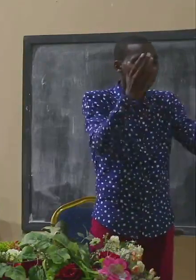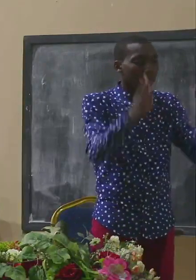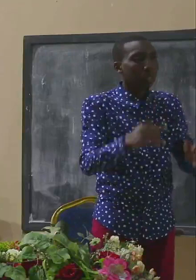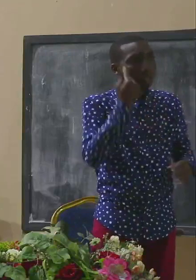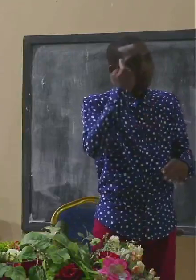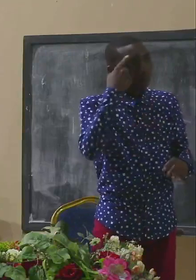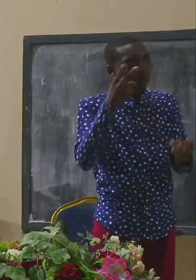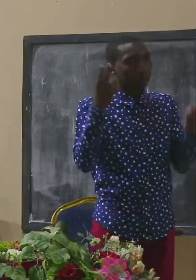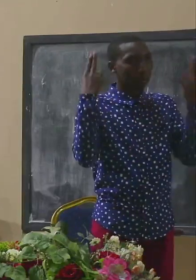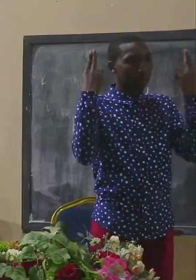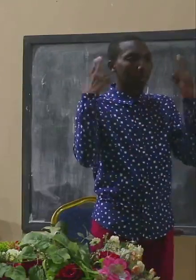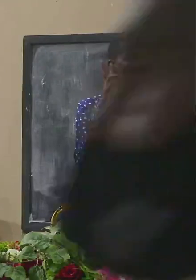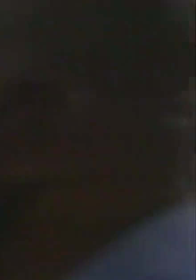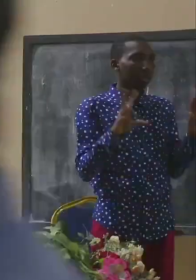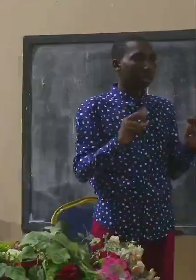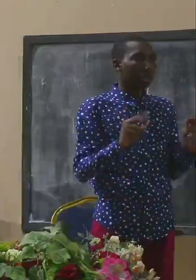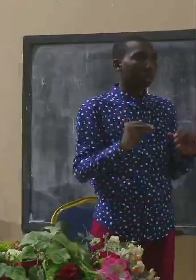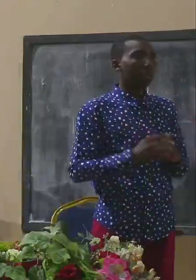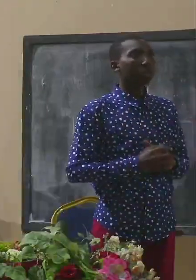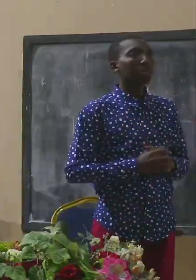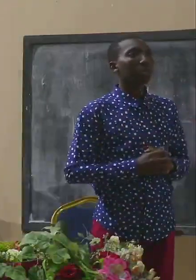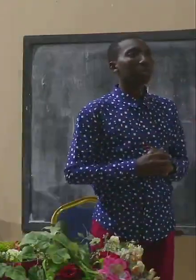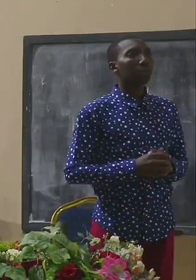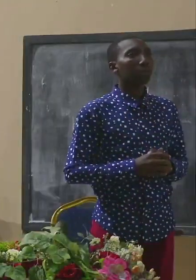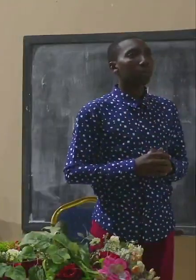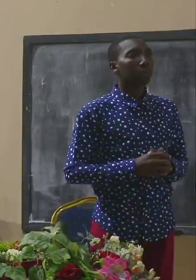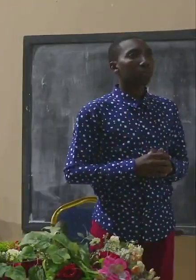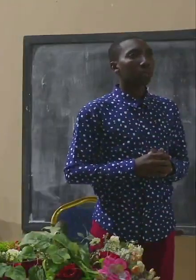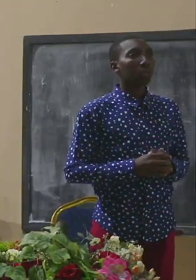Bourapan. Vénement comme ça, non.